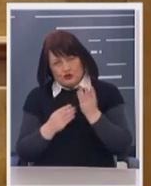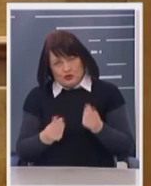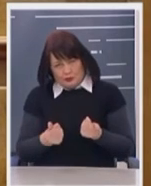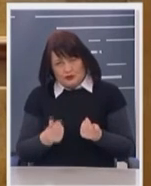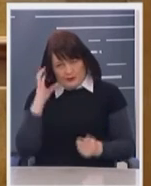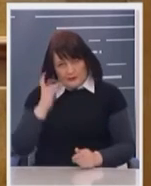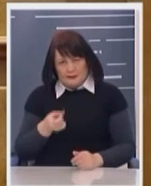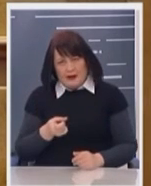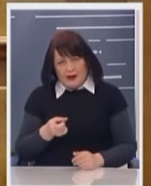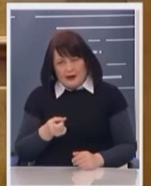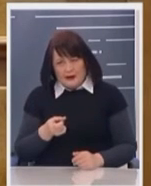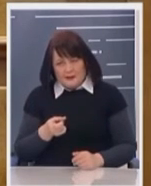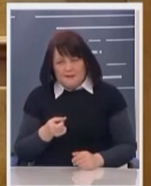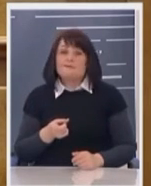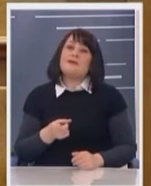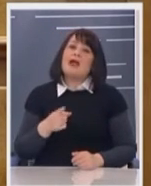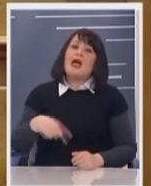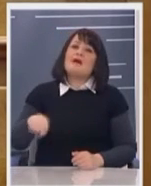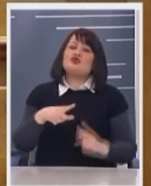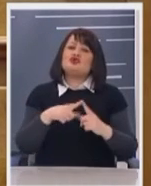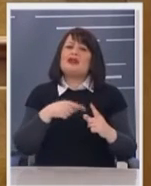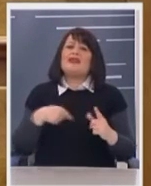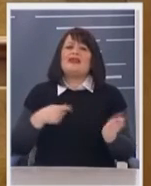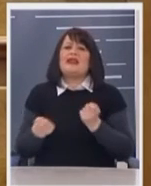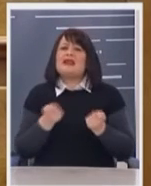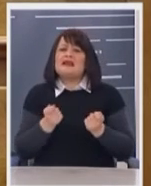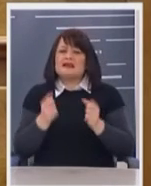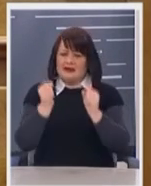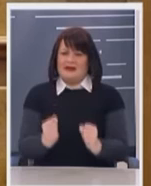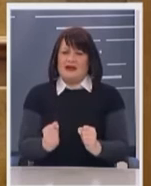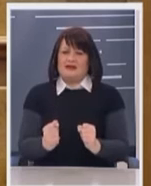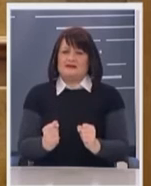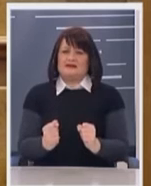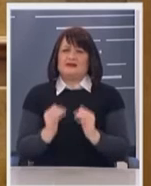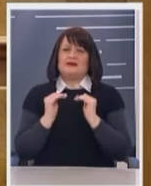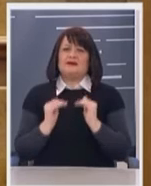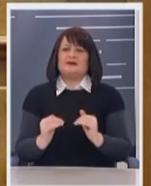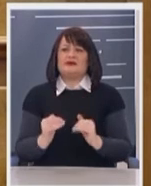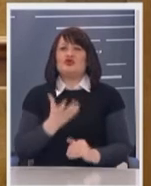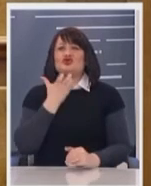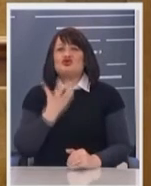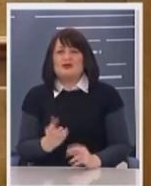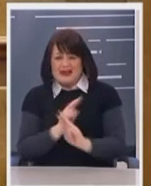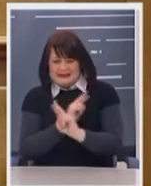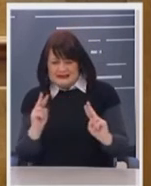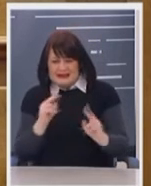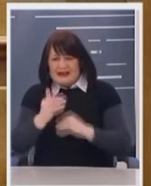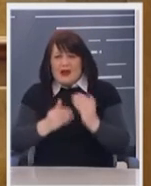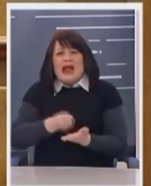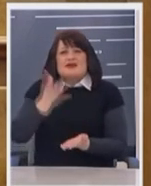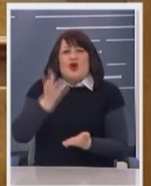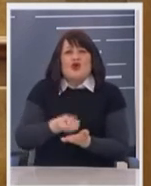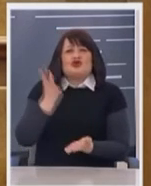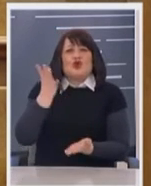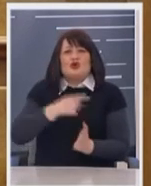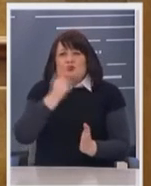Αλλά αυτούς οι οποίοι βρίσκονται στη θέση τους μετά από σοβαρές και αδιάβλητες διαδικασίες αξιολόγησης που έγιναν